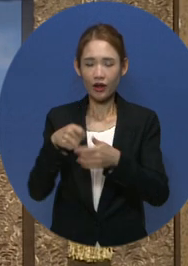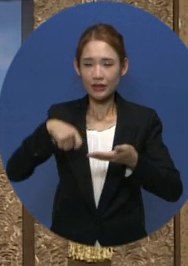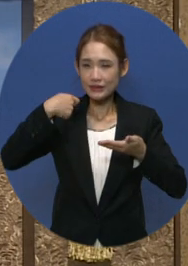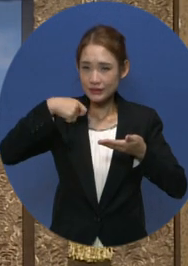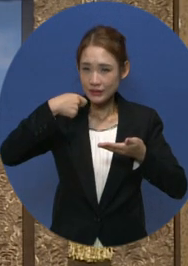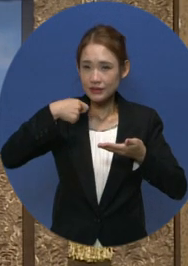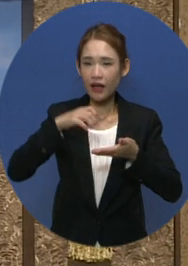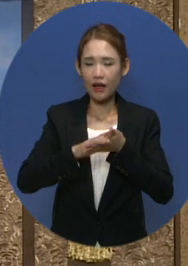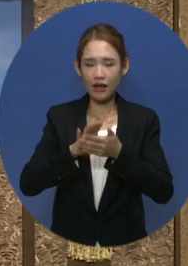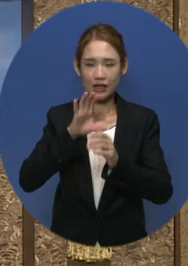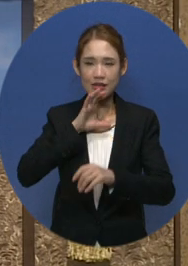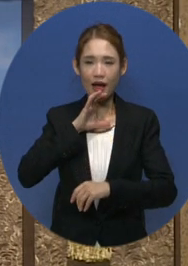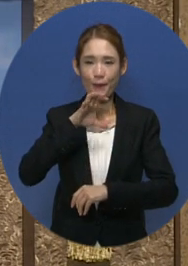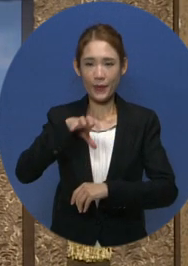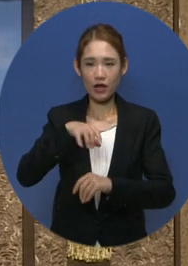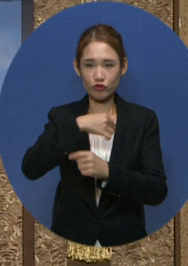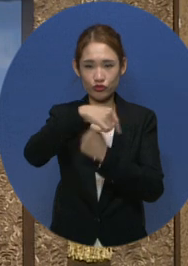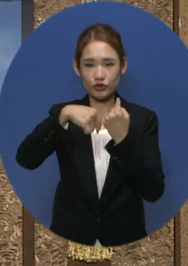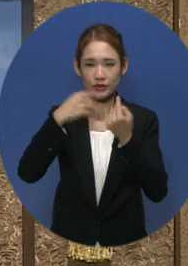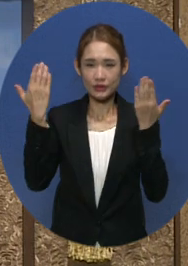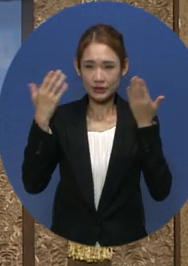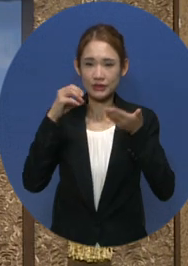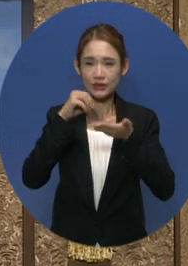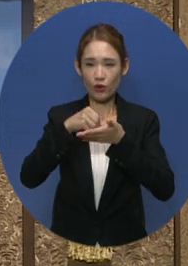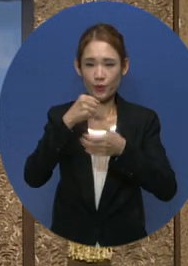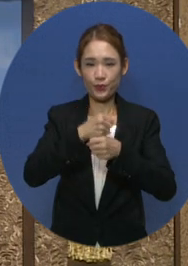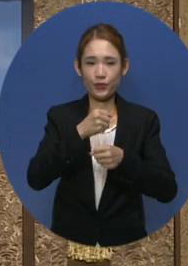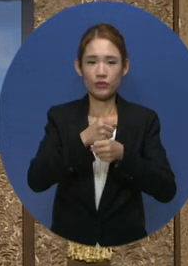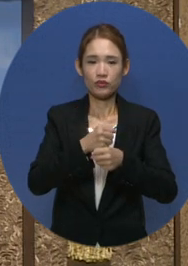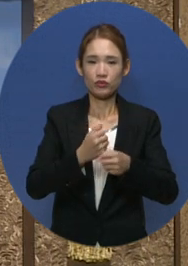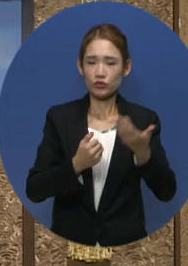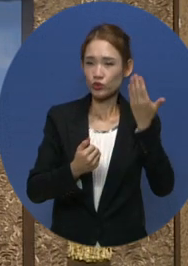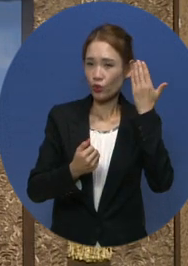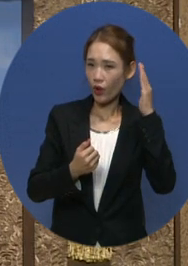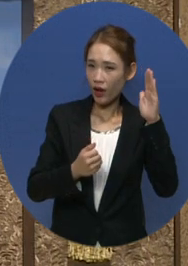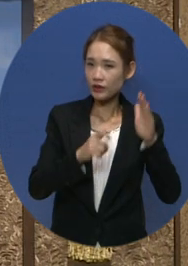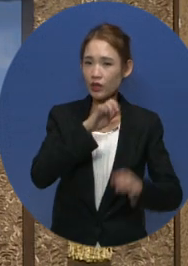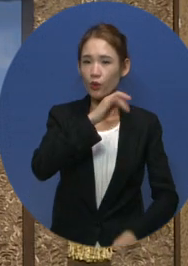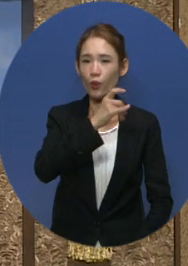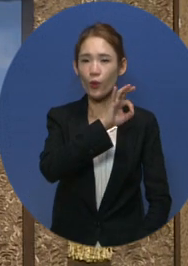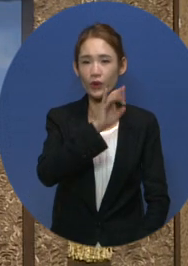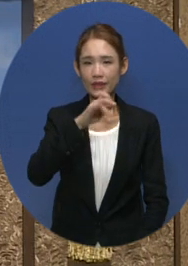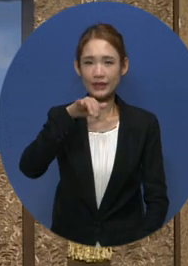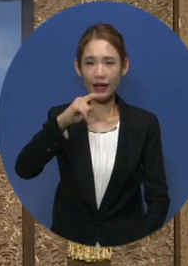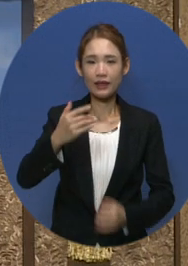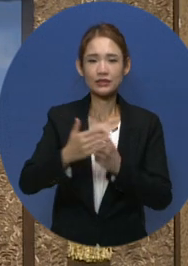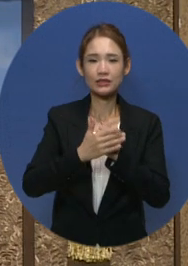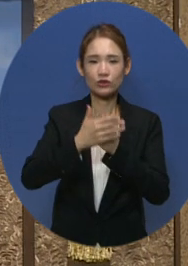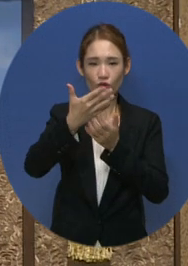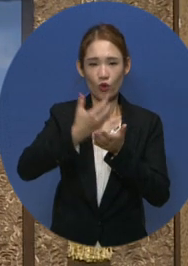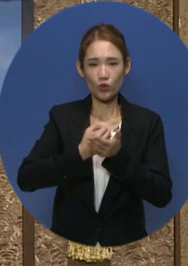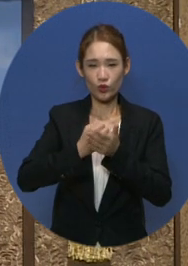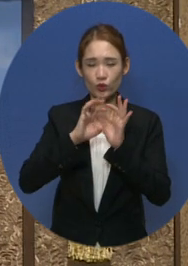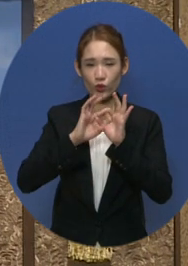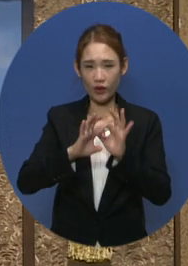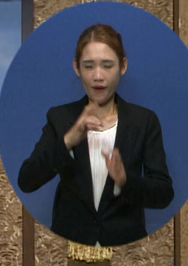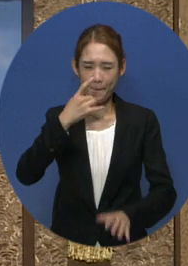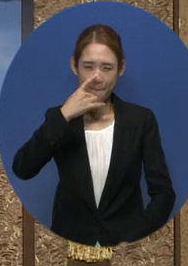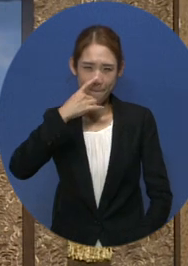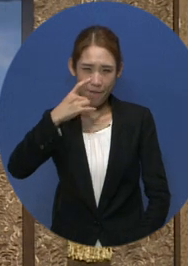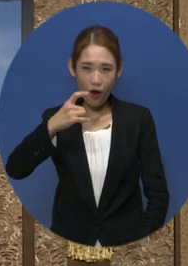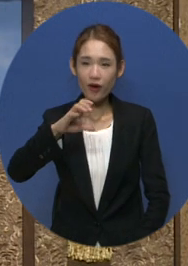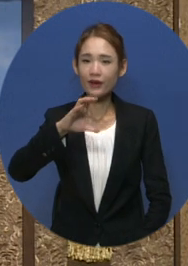운영해 가지고 예. 직업을 창출하고 있습니다. 최근에는 코이카 지원으로 네. 저희가 아주 굉장히 멋진